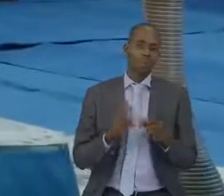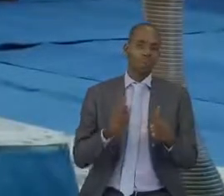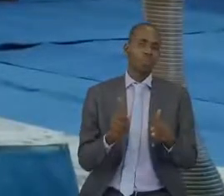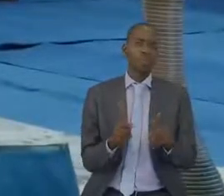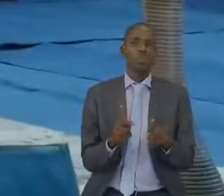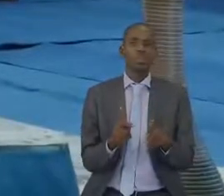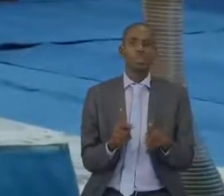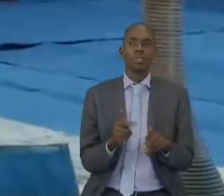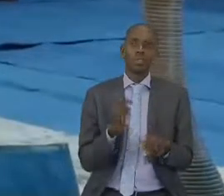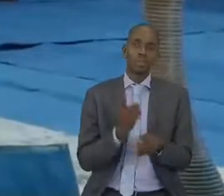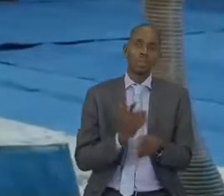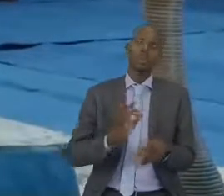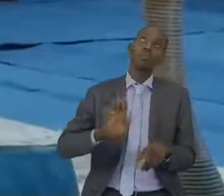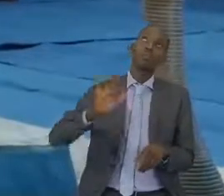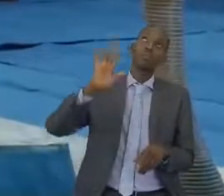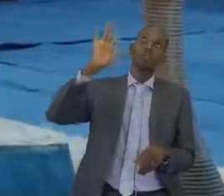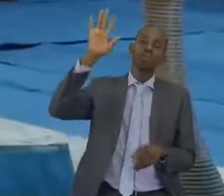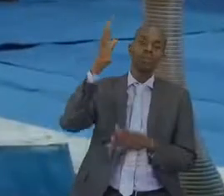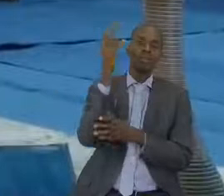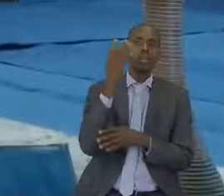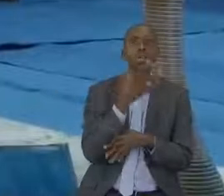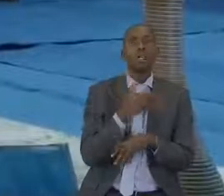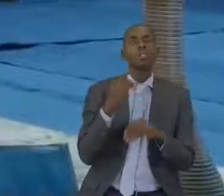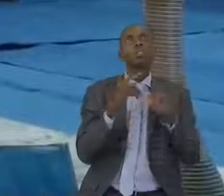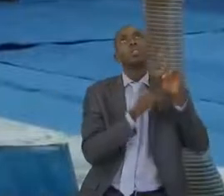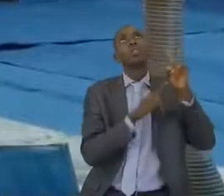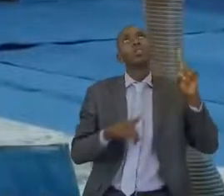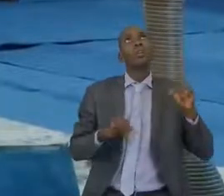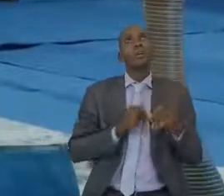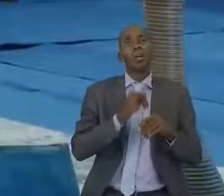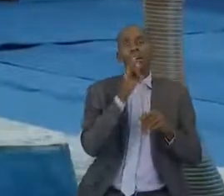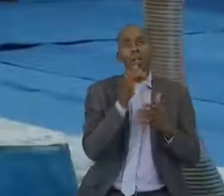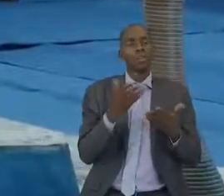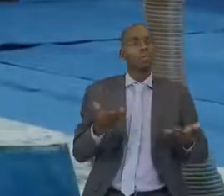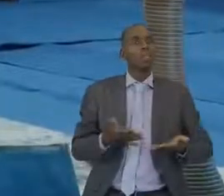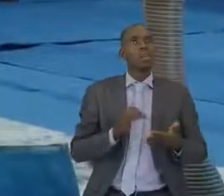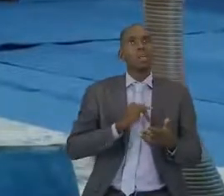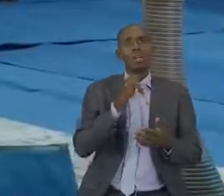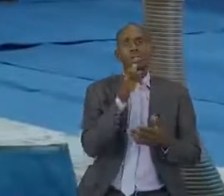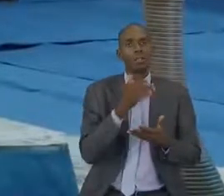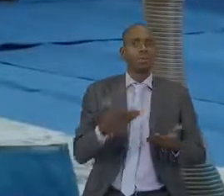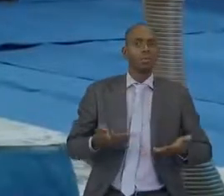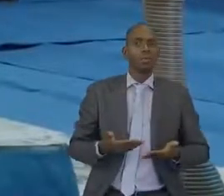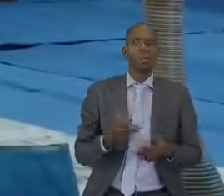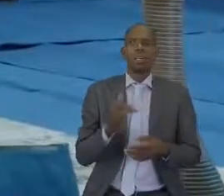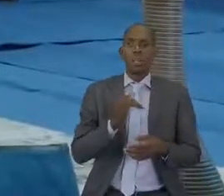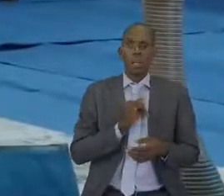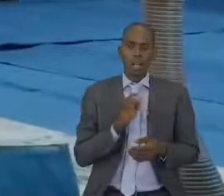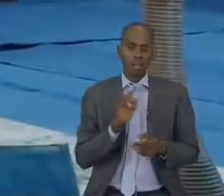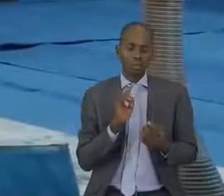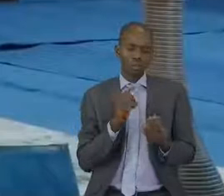lève simplement ta main et dis, Seigneur, je suis là, je suis là. Je me détourne